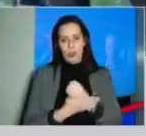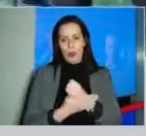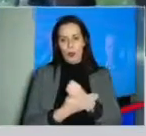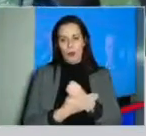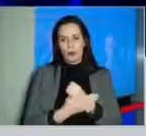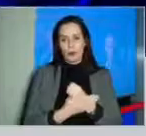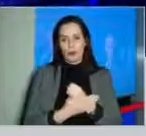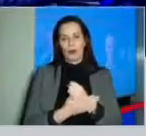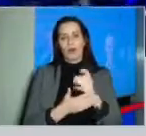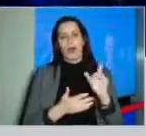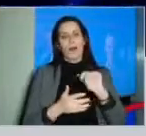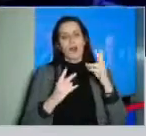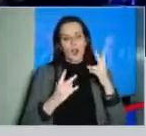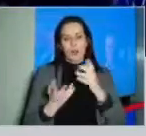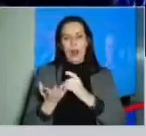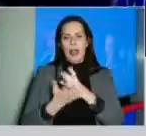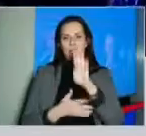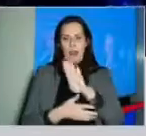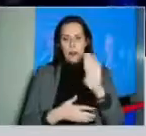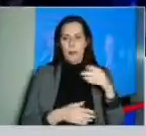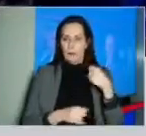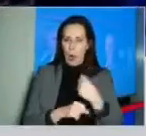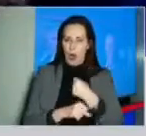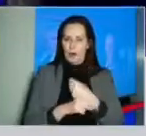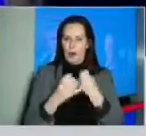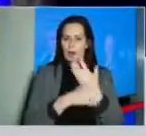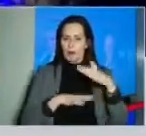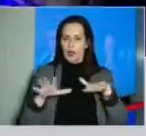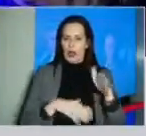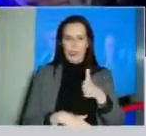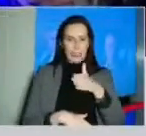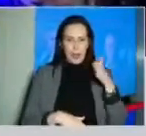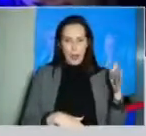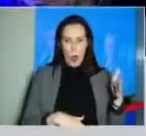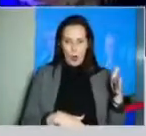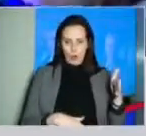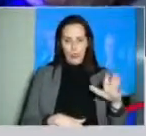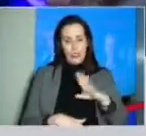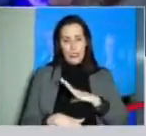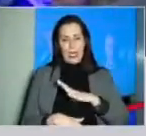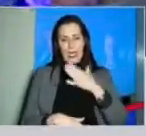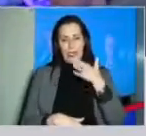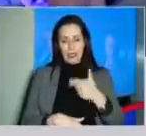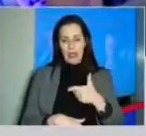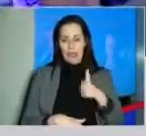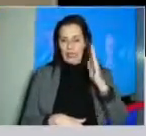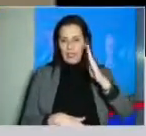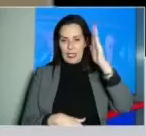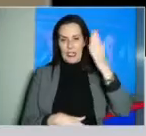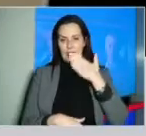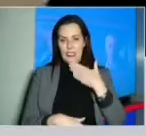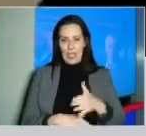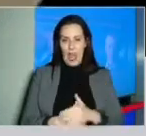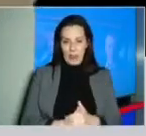נתניהו מתפקידו. הם פועלים כמובן להקים פה ממשלת שמאל שתסכם את מדינת ישראל ואת עתיד מדינת